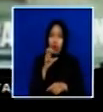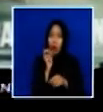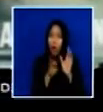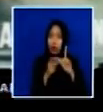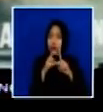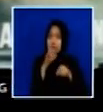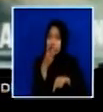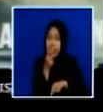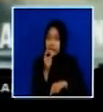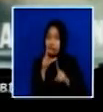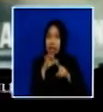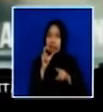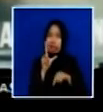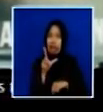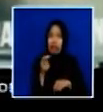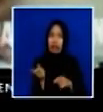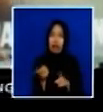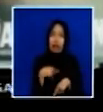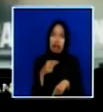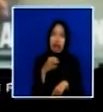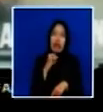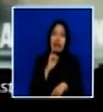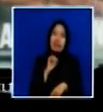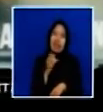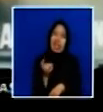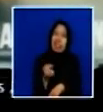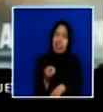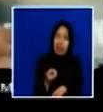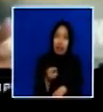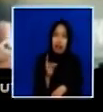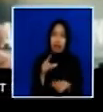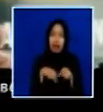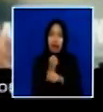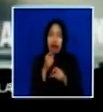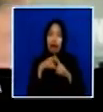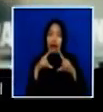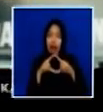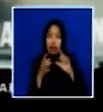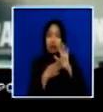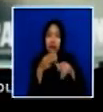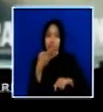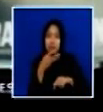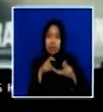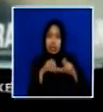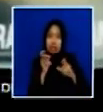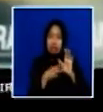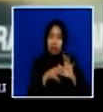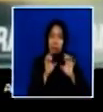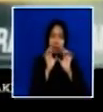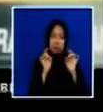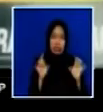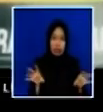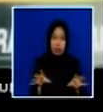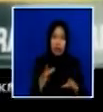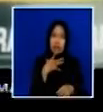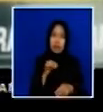onderdilnya dari item yang terkecil kerugian rangka mesin dan sebagainya garam